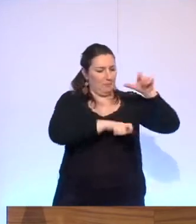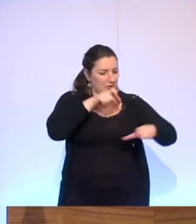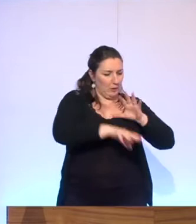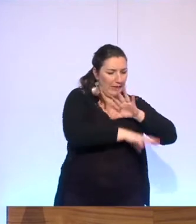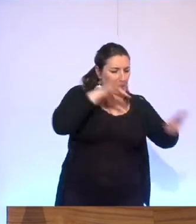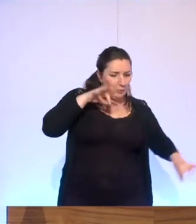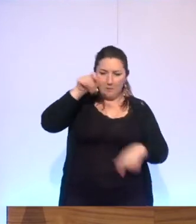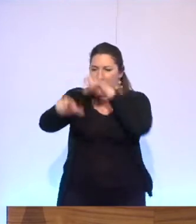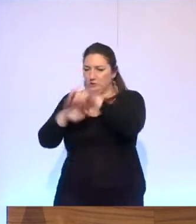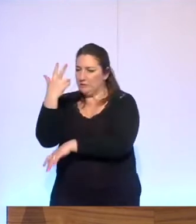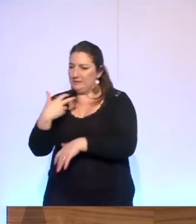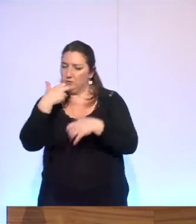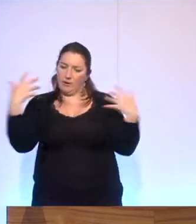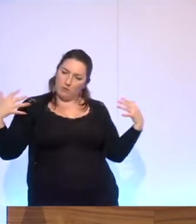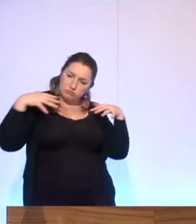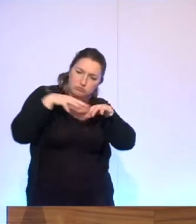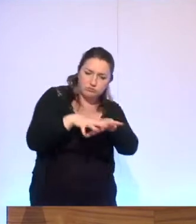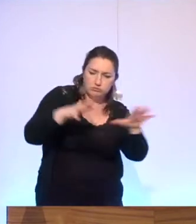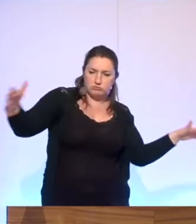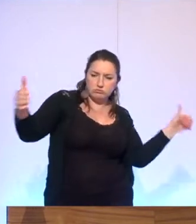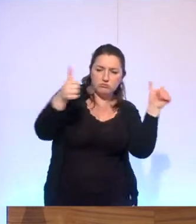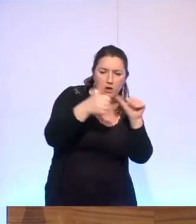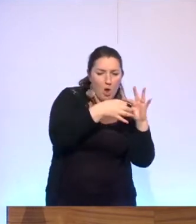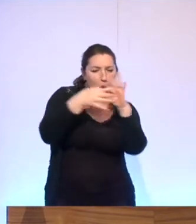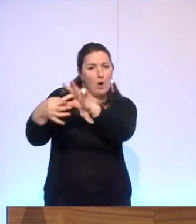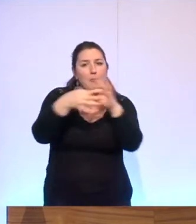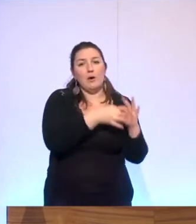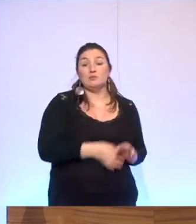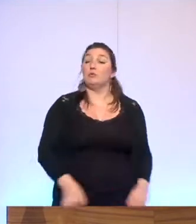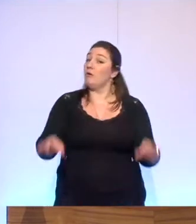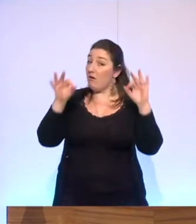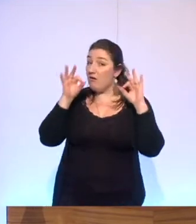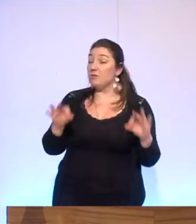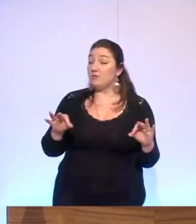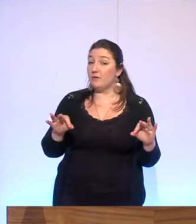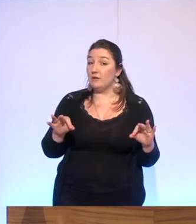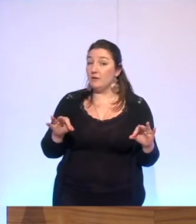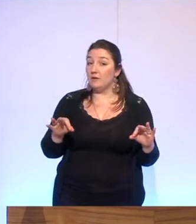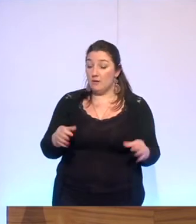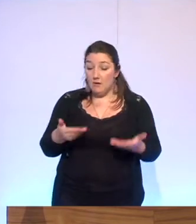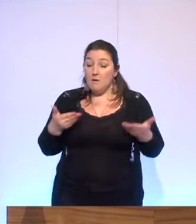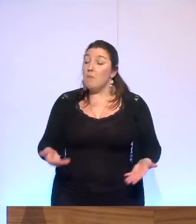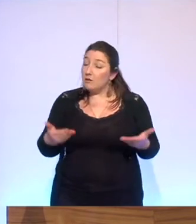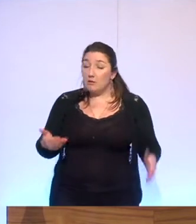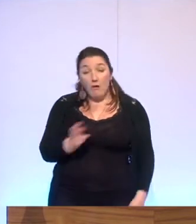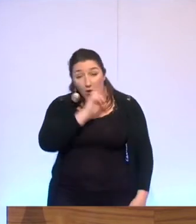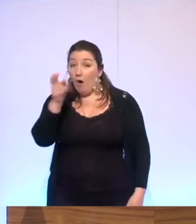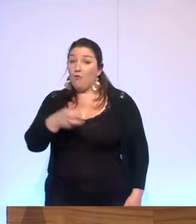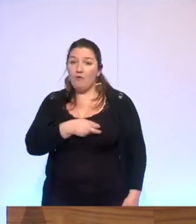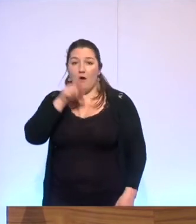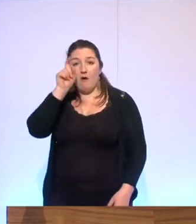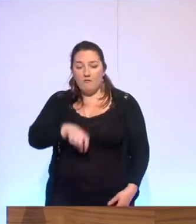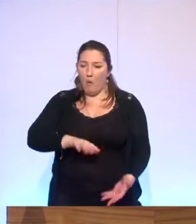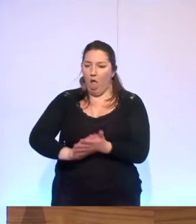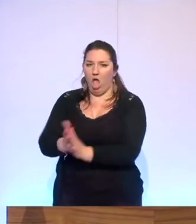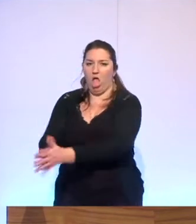les citoyens. Il est temps, en effet, que cesse le clientélisme, que ce